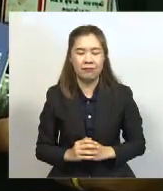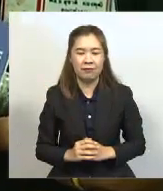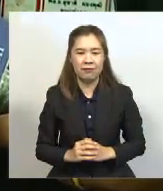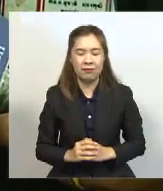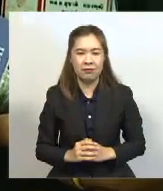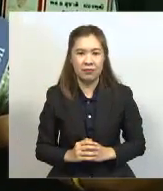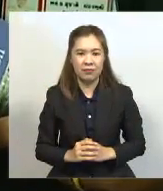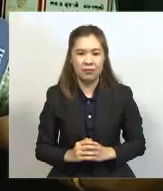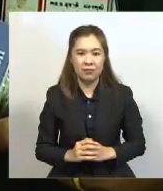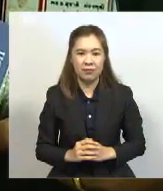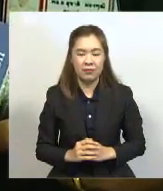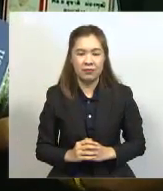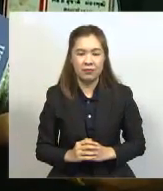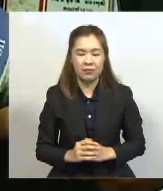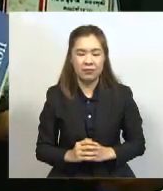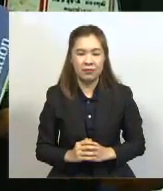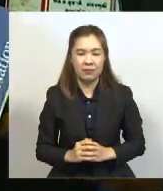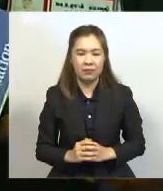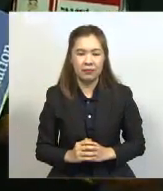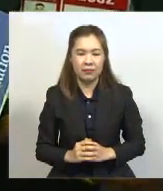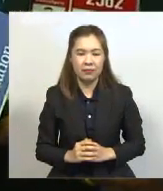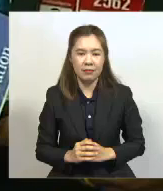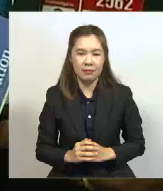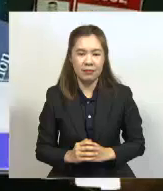ไม่มีฮะ